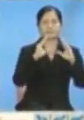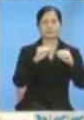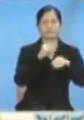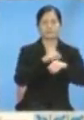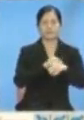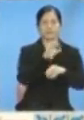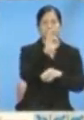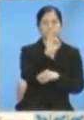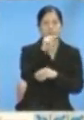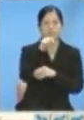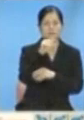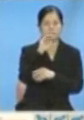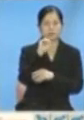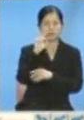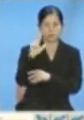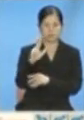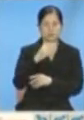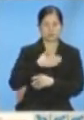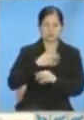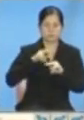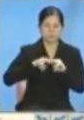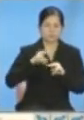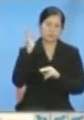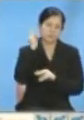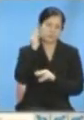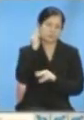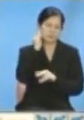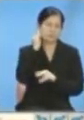นาทีแล้วผมฟังมาตลอดครับ